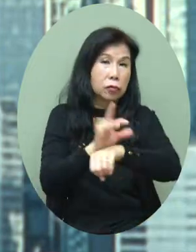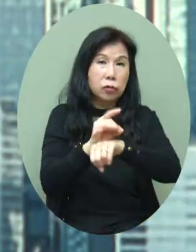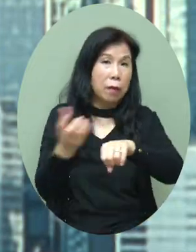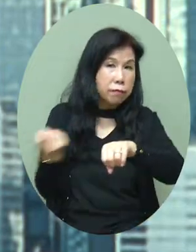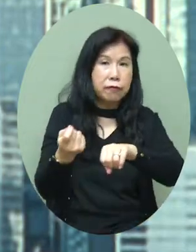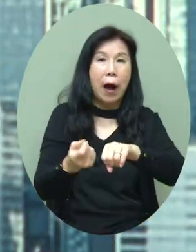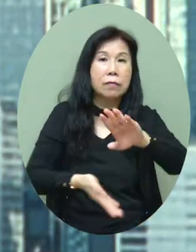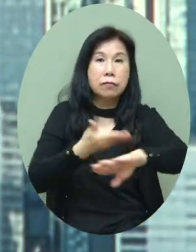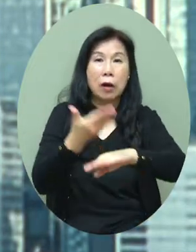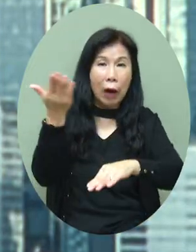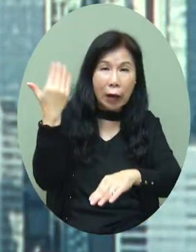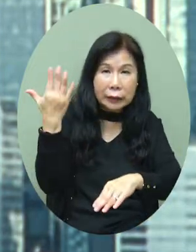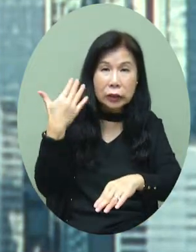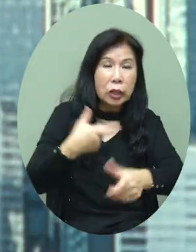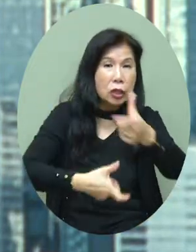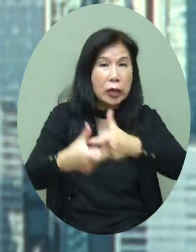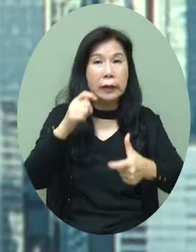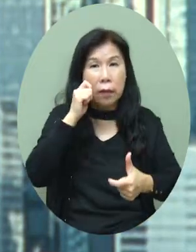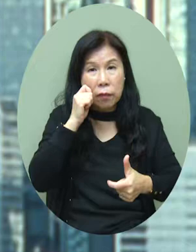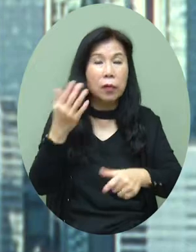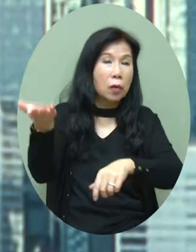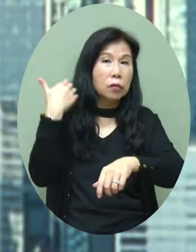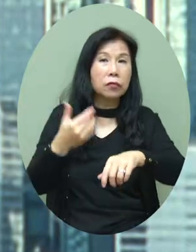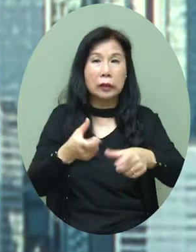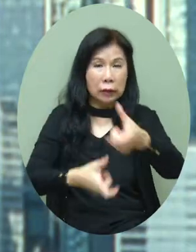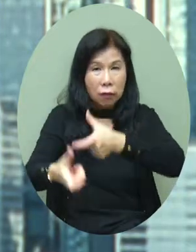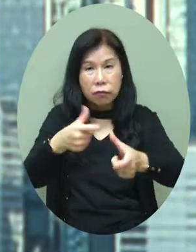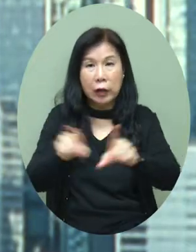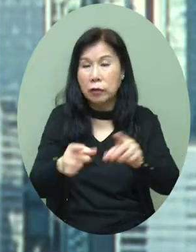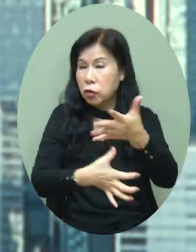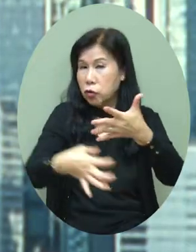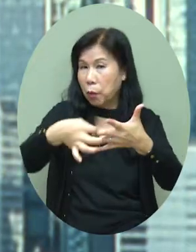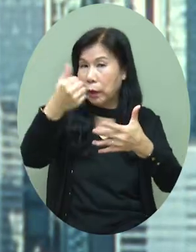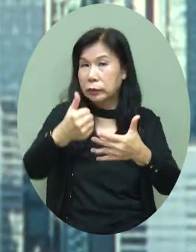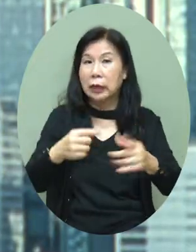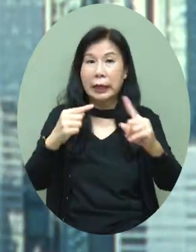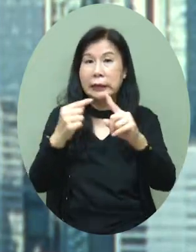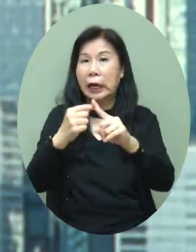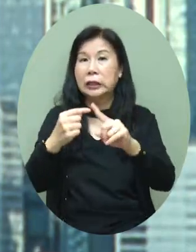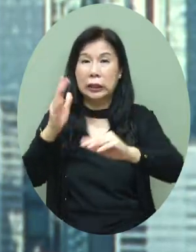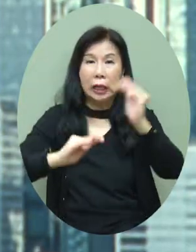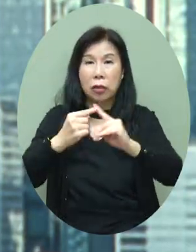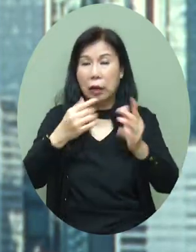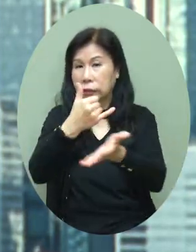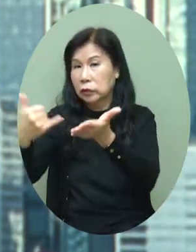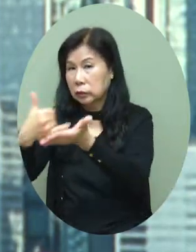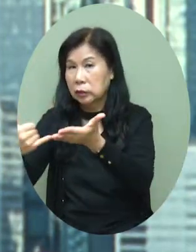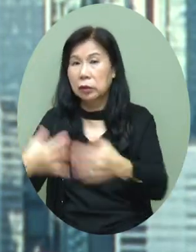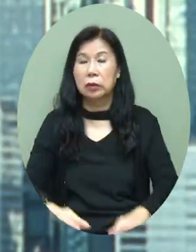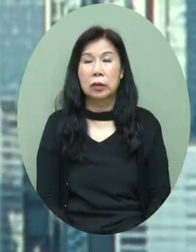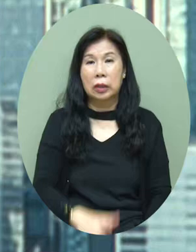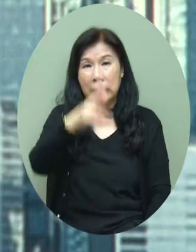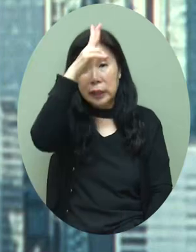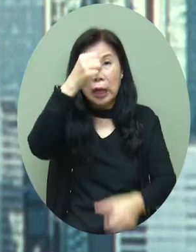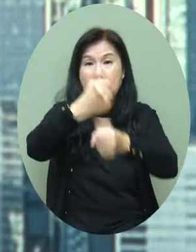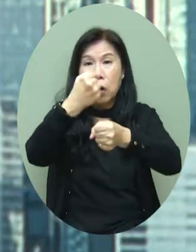樣恢復翻佢嘅活力，恢復翻佢嘅繁盛嘅。另外人才流失方面呢，我哋其實睇翻公務